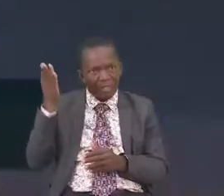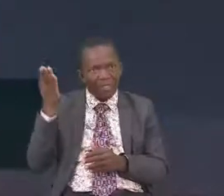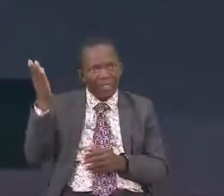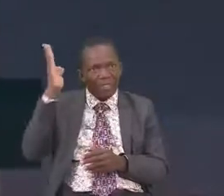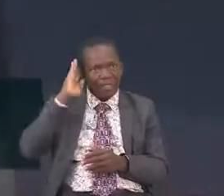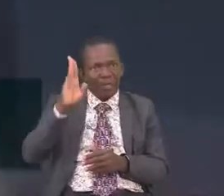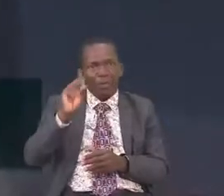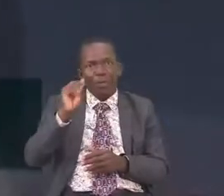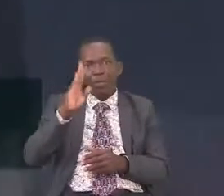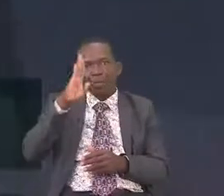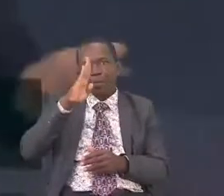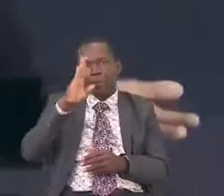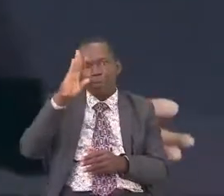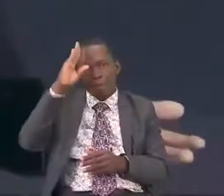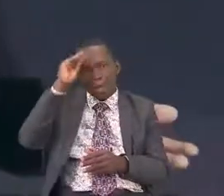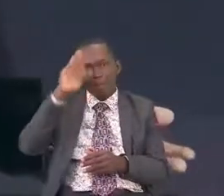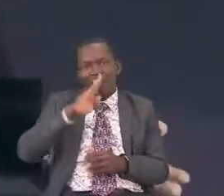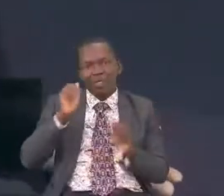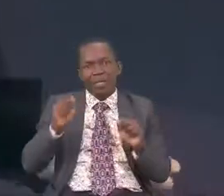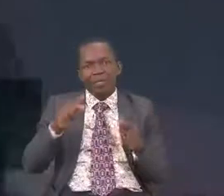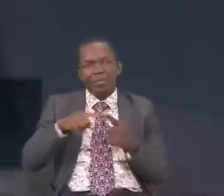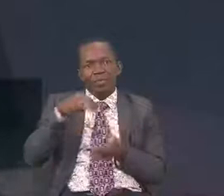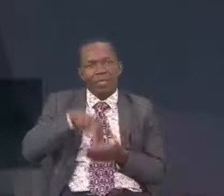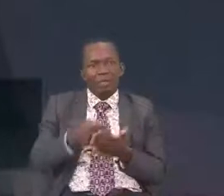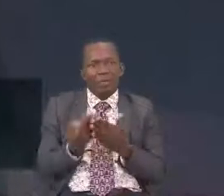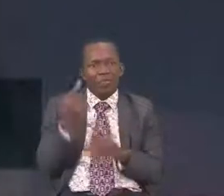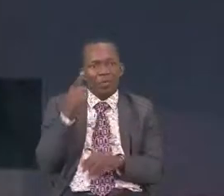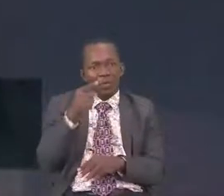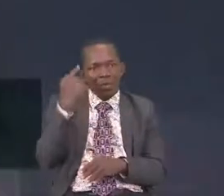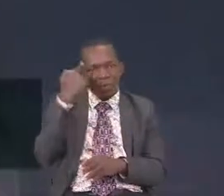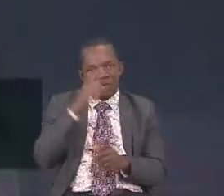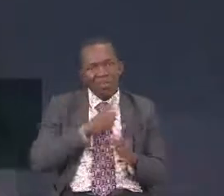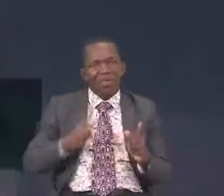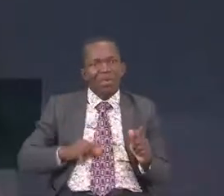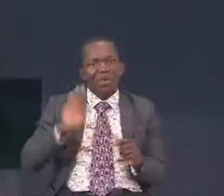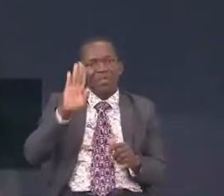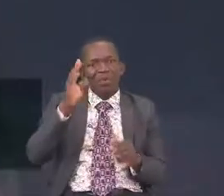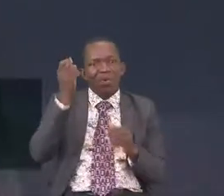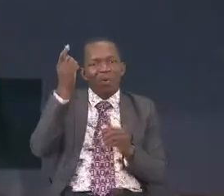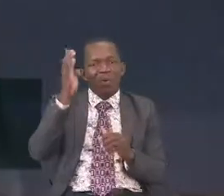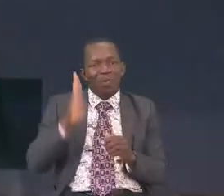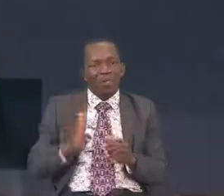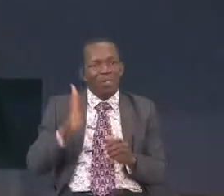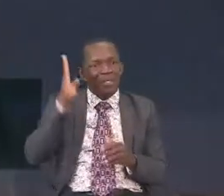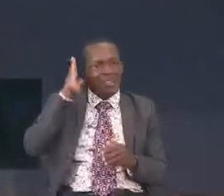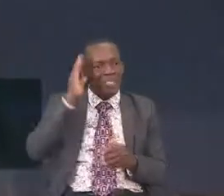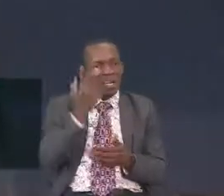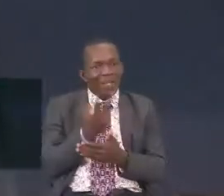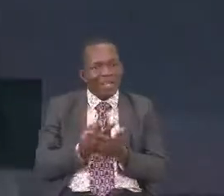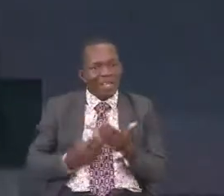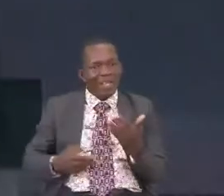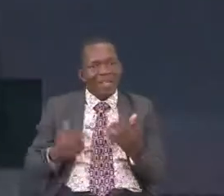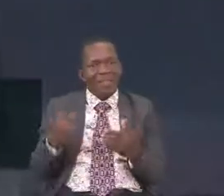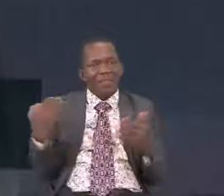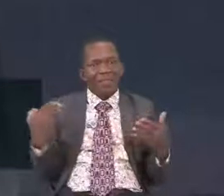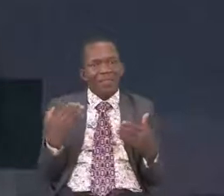Nul ne tiendra contre vous. L'Éternel, votre Dieu, répandra, comme il vous l'a dit,